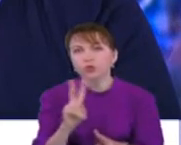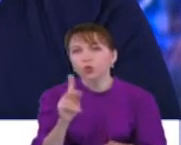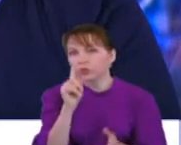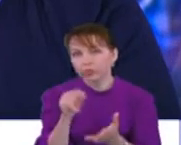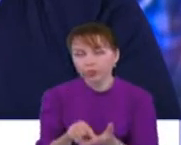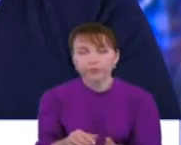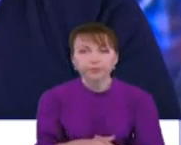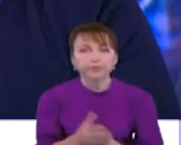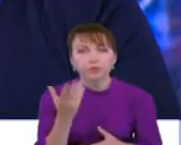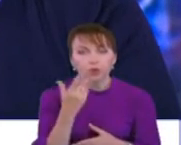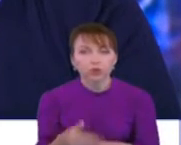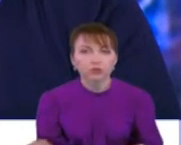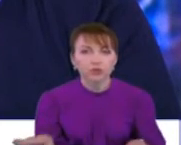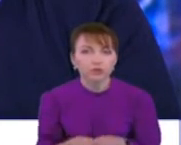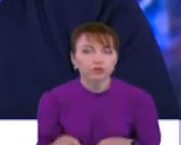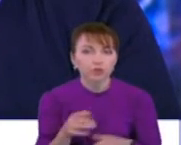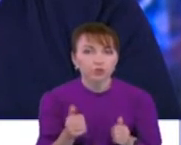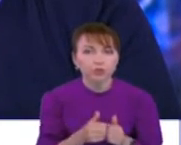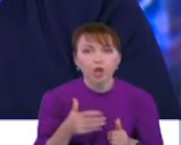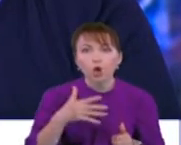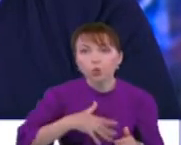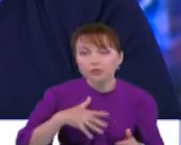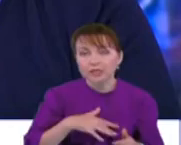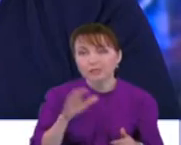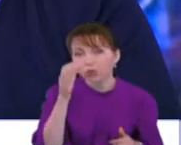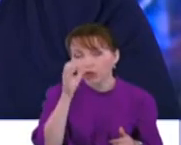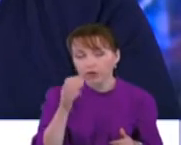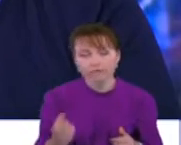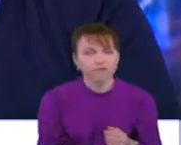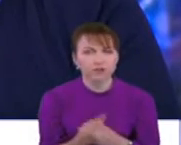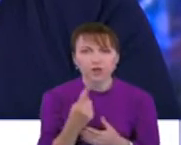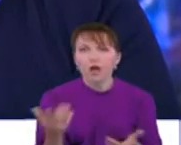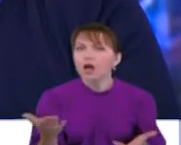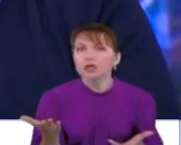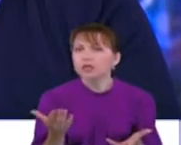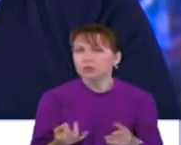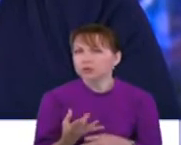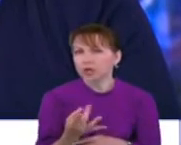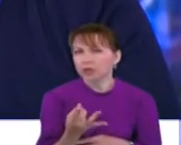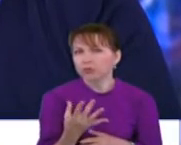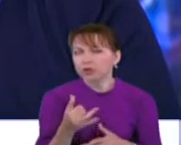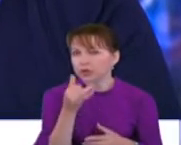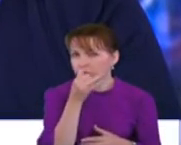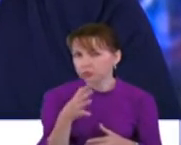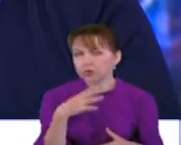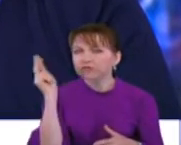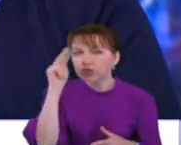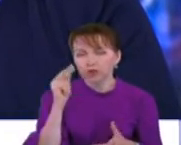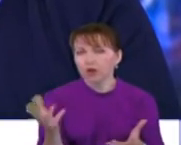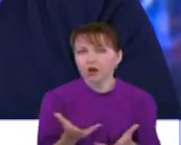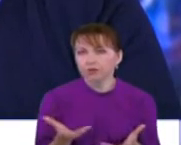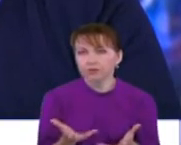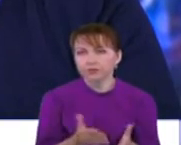коли закривається район біля Грузії і біля Болгарії, ну, виникає питання, які там можуть бути стрільби, які там можуть бути навчання.